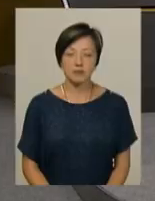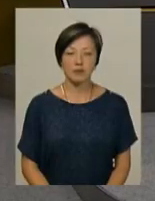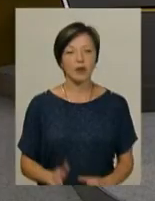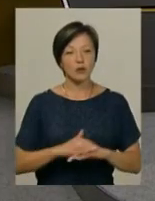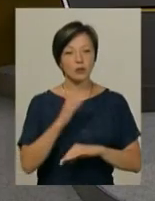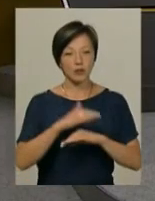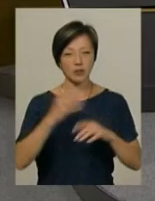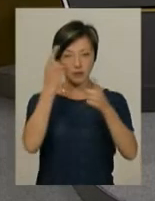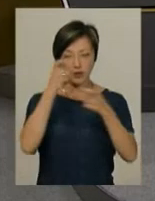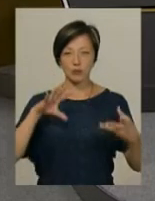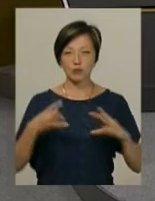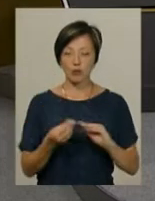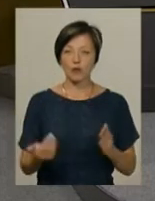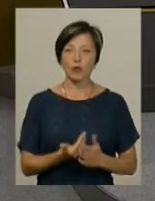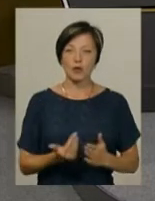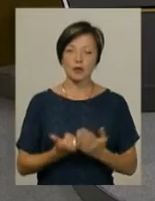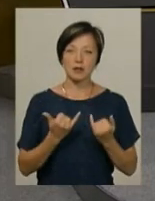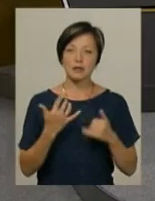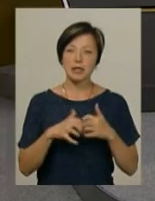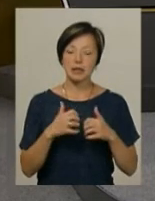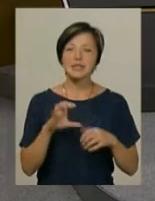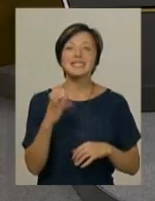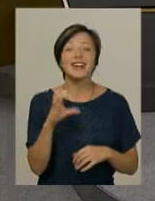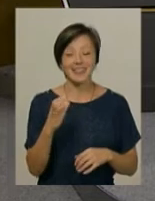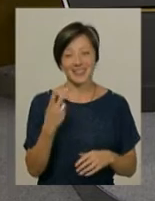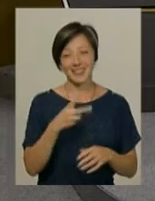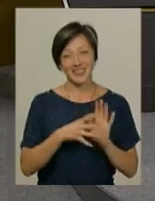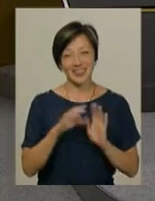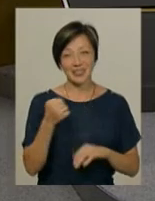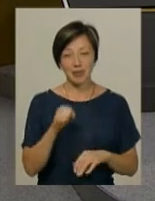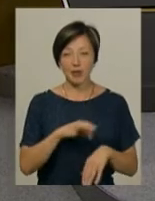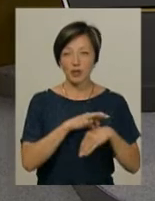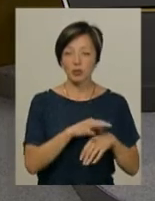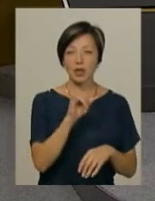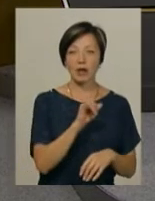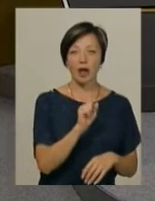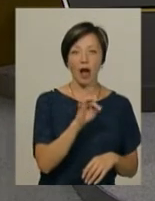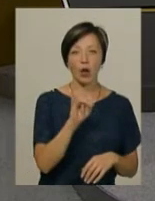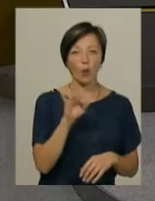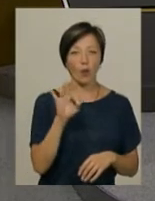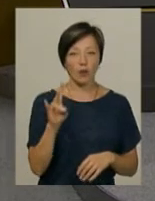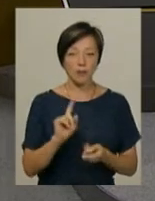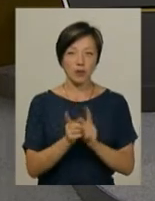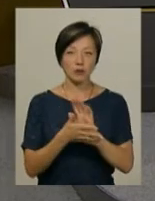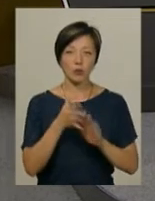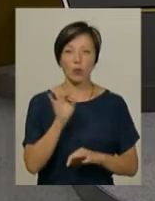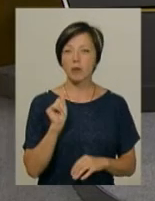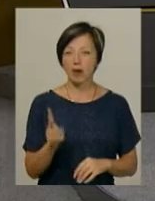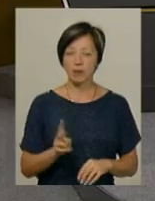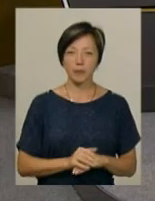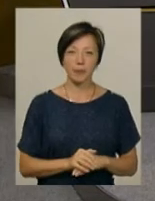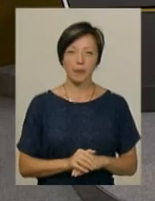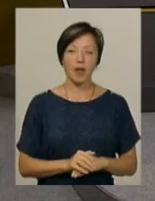Доброго вечора. В ефірі підсумковий випуск новин середи 29 серпня. У студії працює ведуча Ірина Аріон та диктор жестової мови Ольга